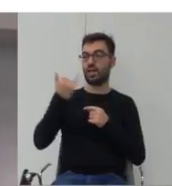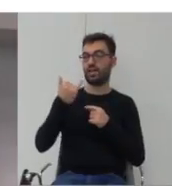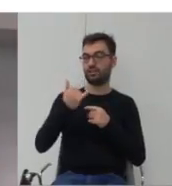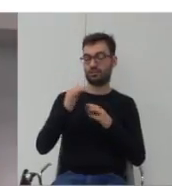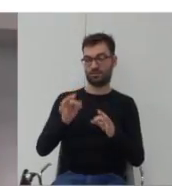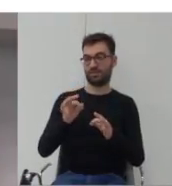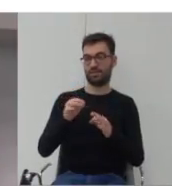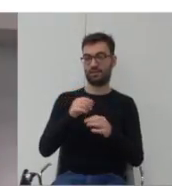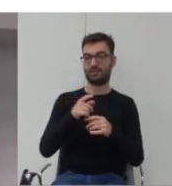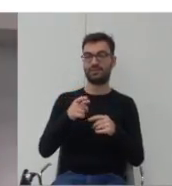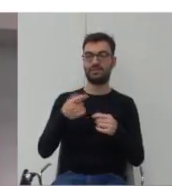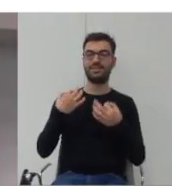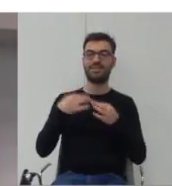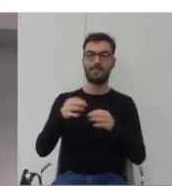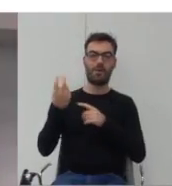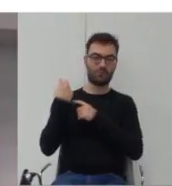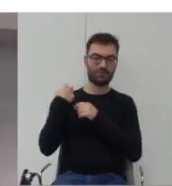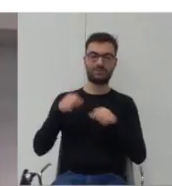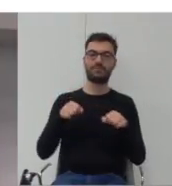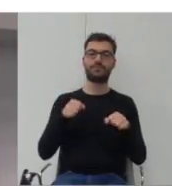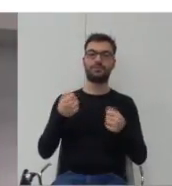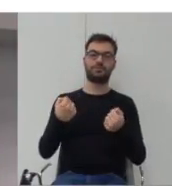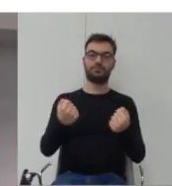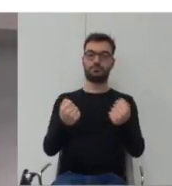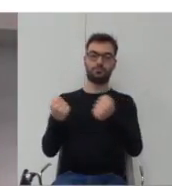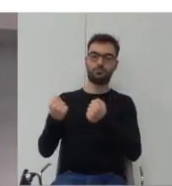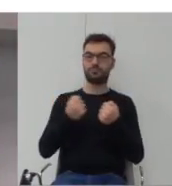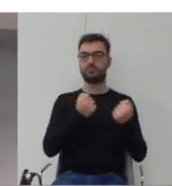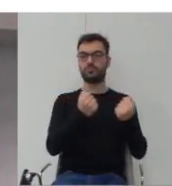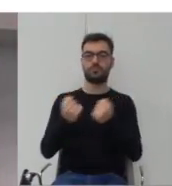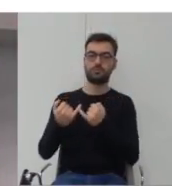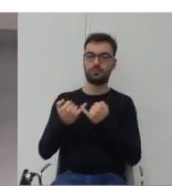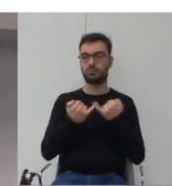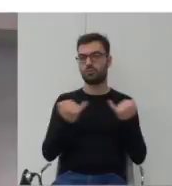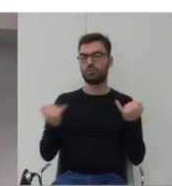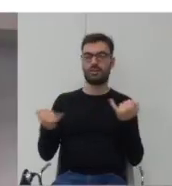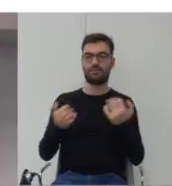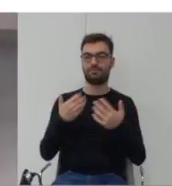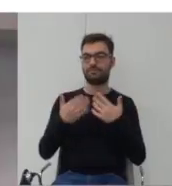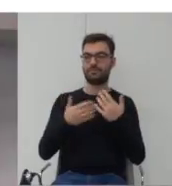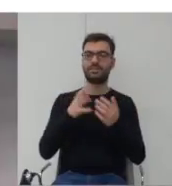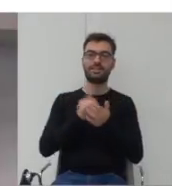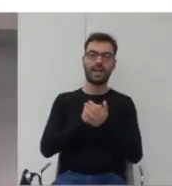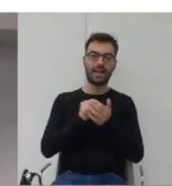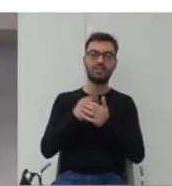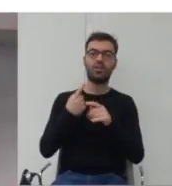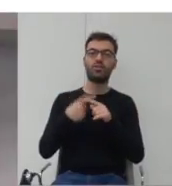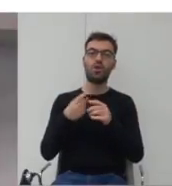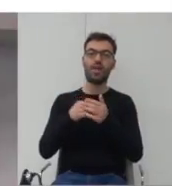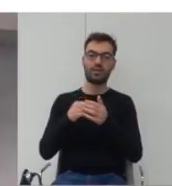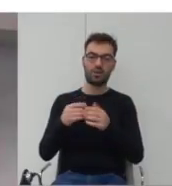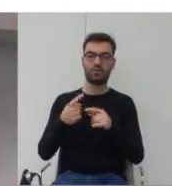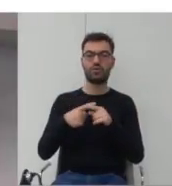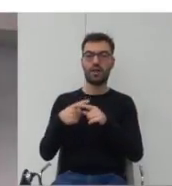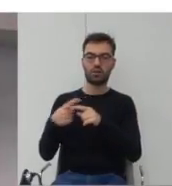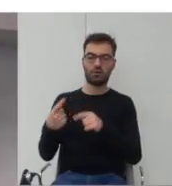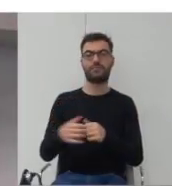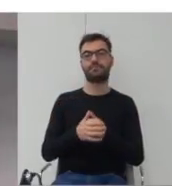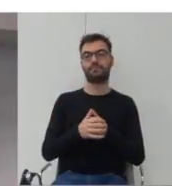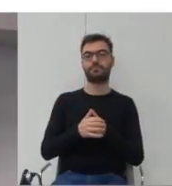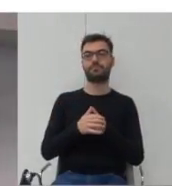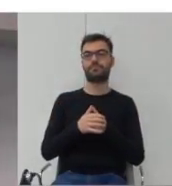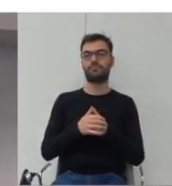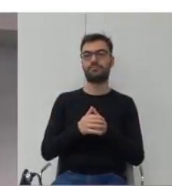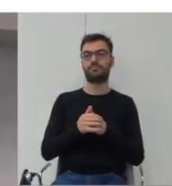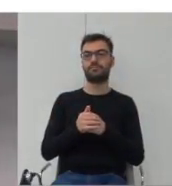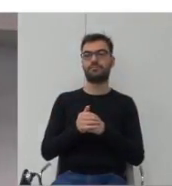są wożone samochodami najczęściej na różnego rodzaju zajęcia dodatkowe po lekcjach przez rodziców